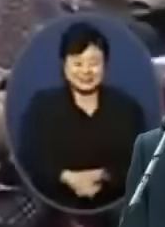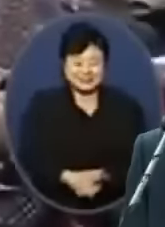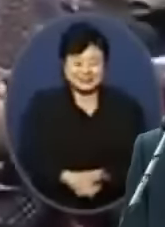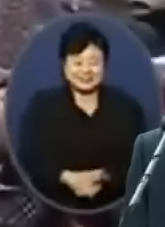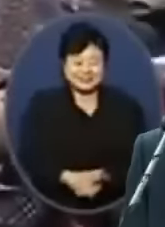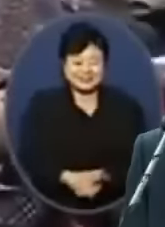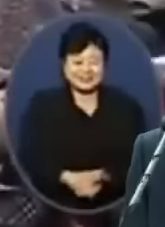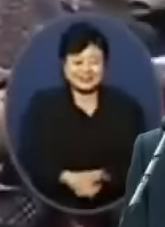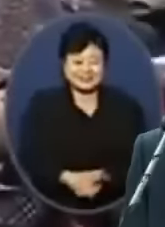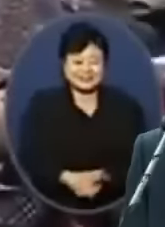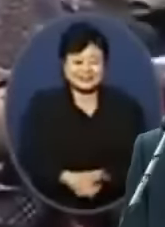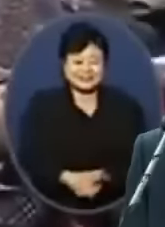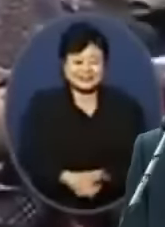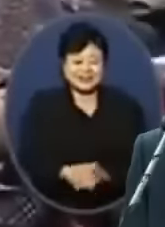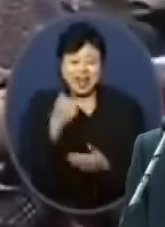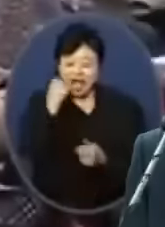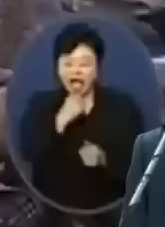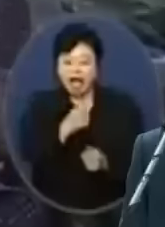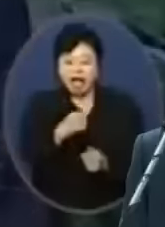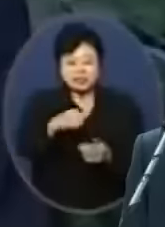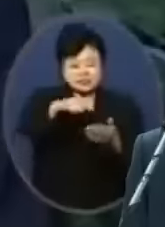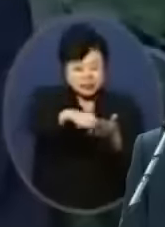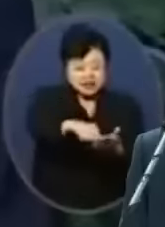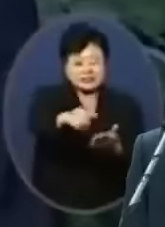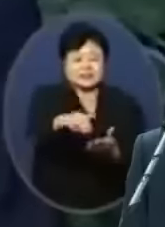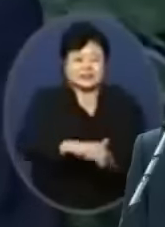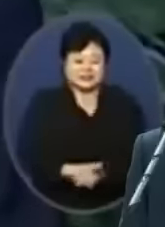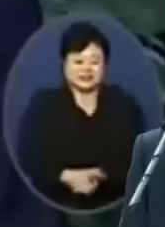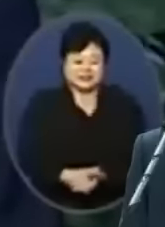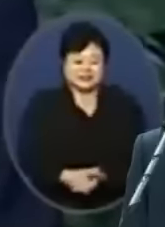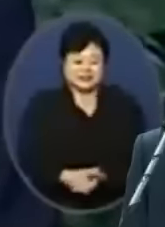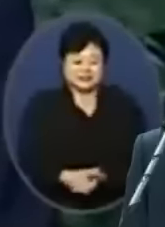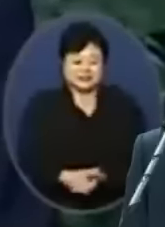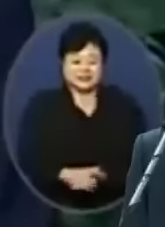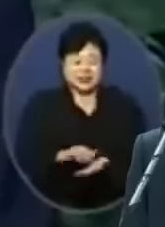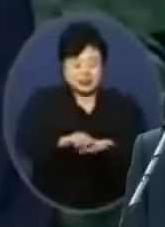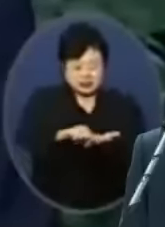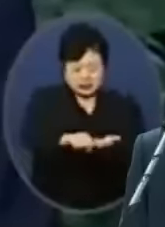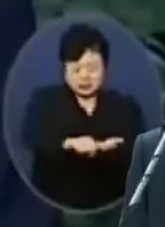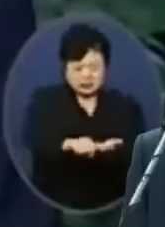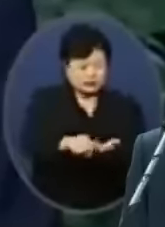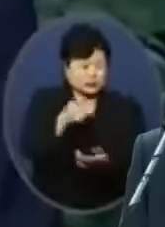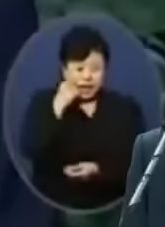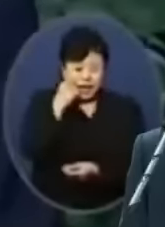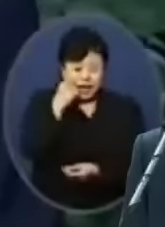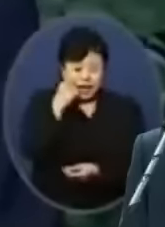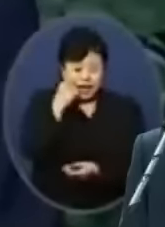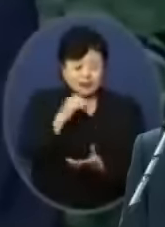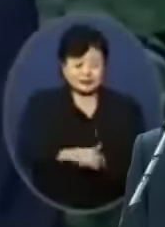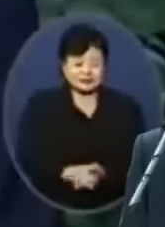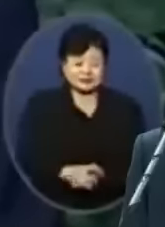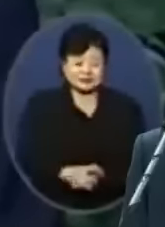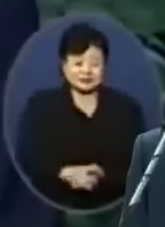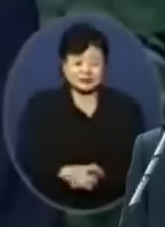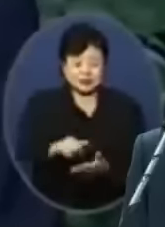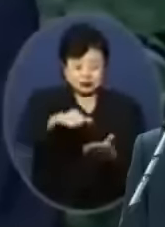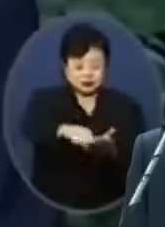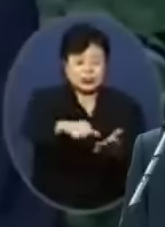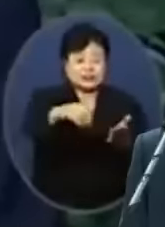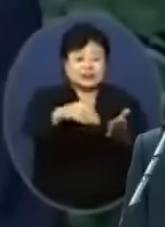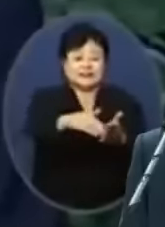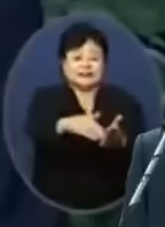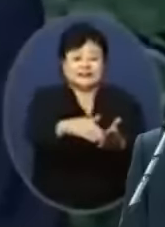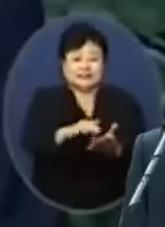도장을 찍어버린 것입니다. 도장받은 자들인 것입니다. 아무리 지울려도 지워지지 않습니다. 도장받은